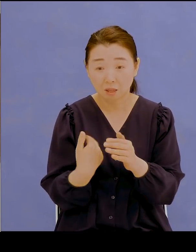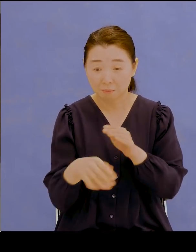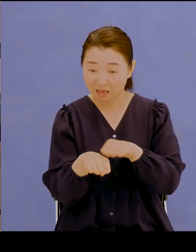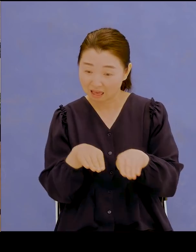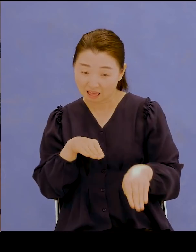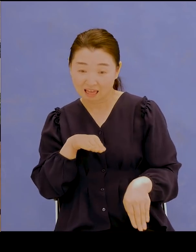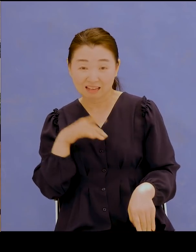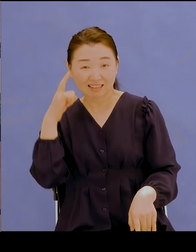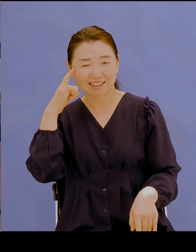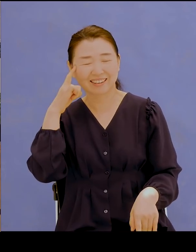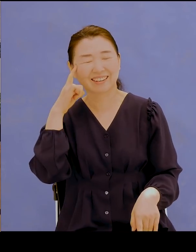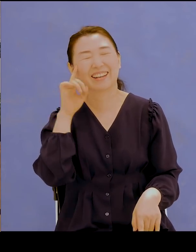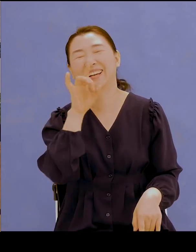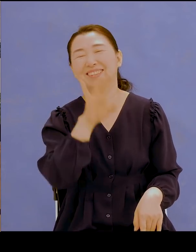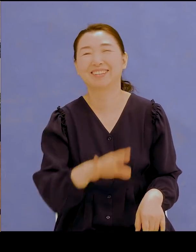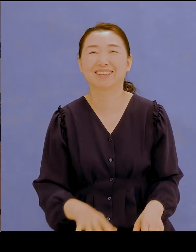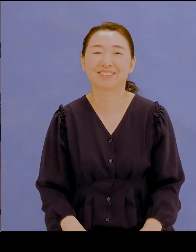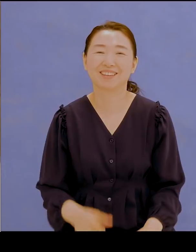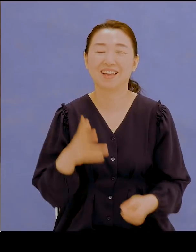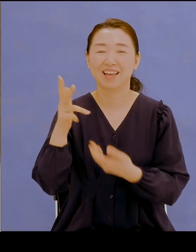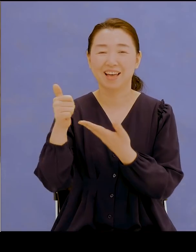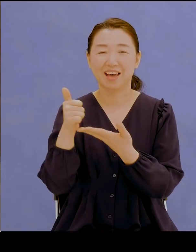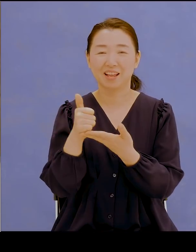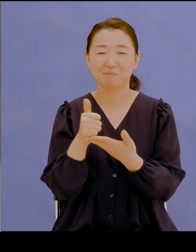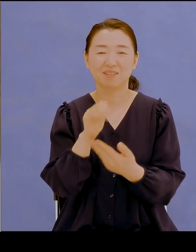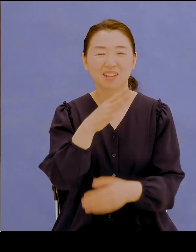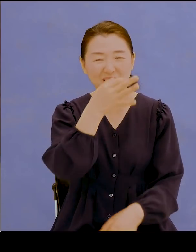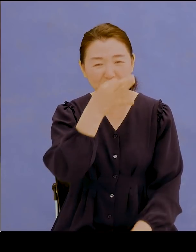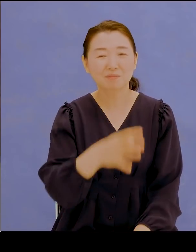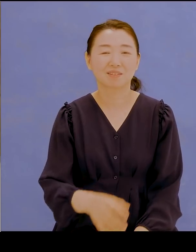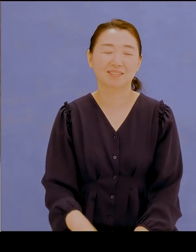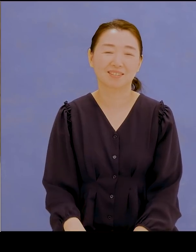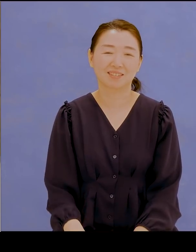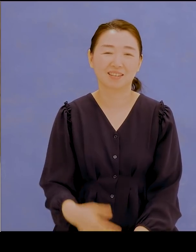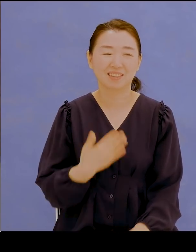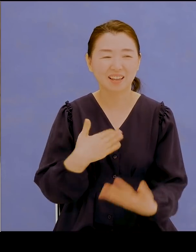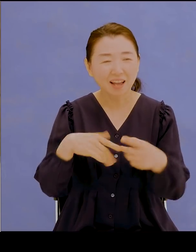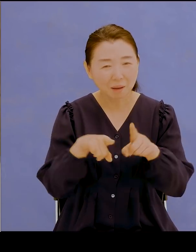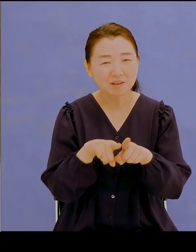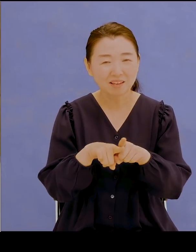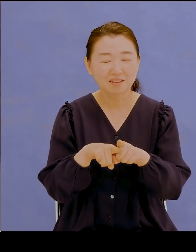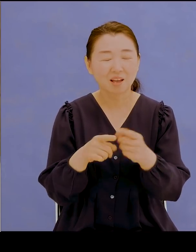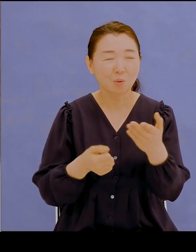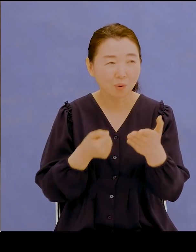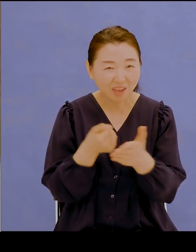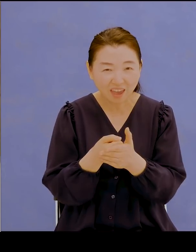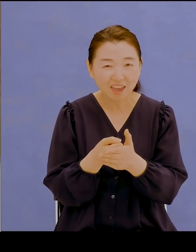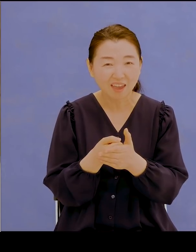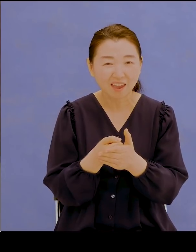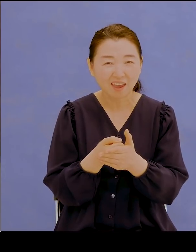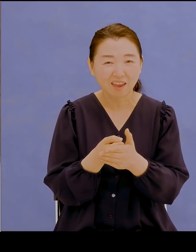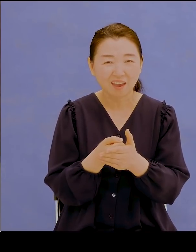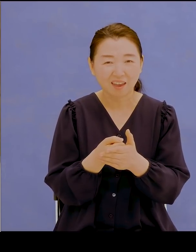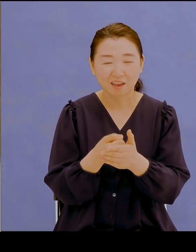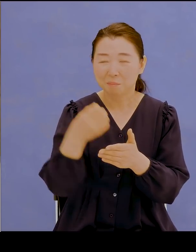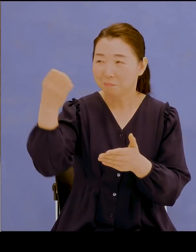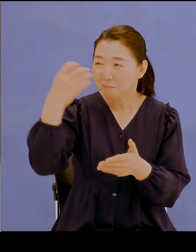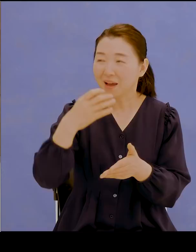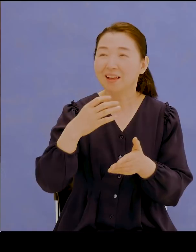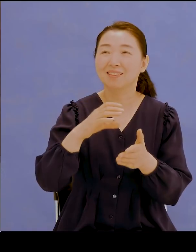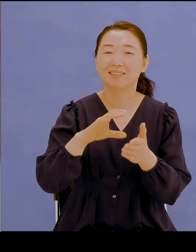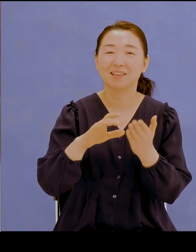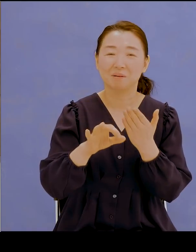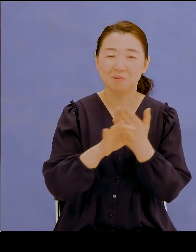빠질 생각하고 근데 하나님이 뭐 적당히 그래 힘들지 뭐 내가 뭐 함께 하니까 뭐 용기를 내라 이렇게 하면